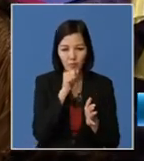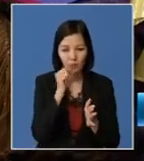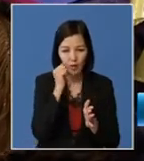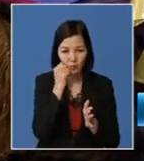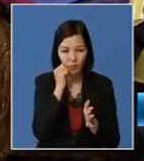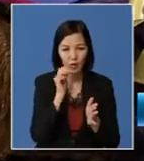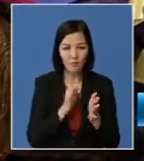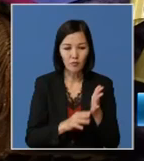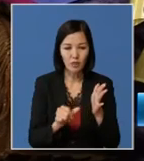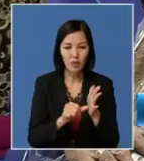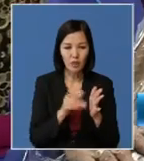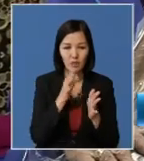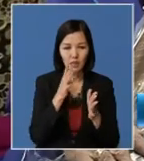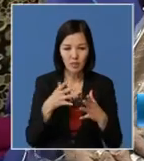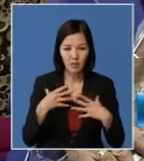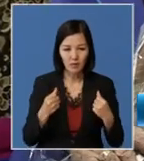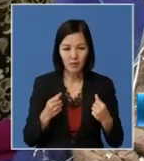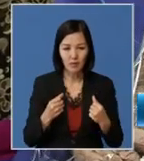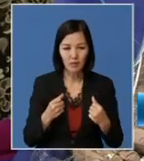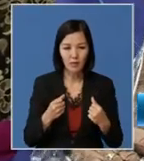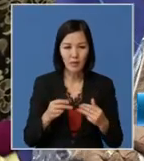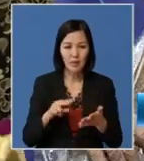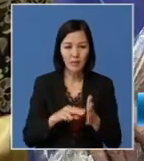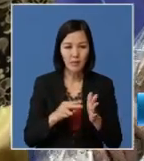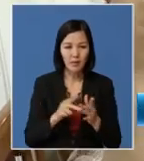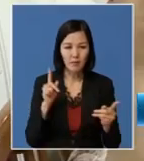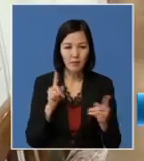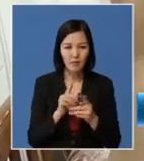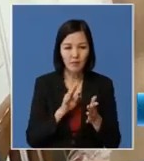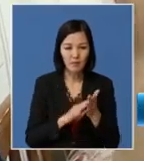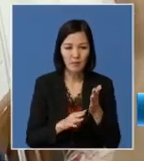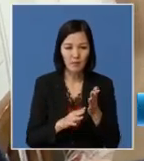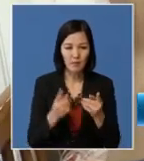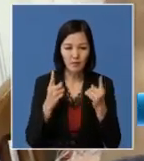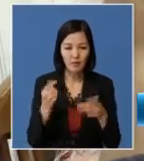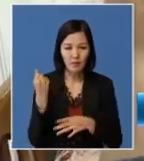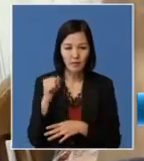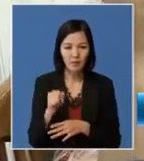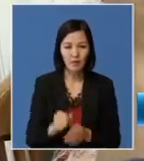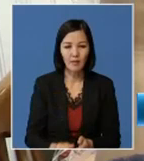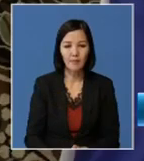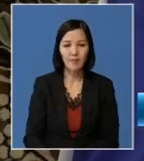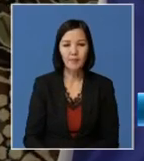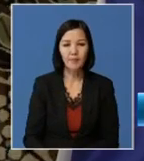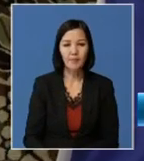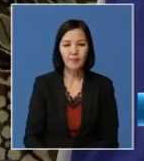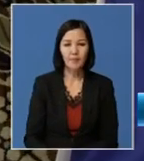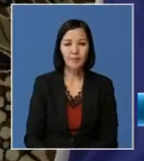возраст 96 лет, она полна оптимизма. В ее планах встретить 80-ю годовщину Великой Победы.